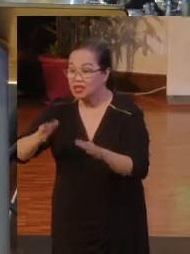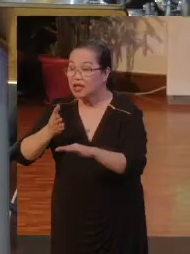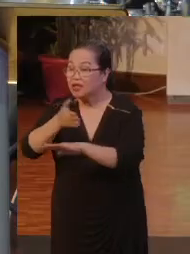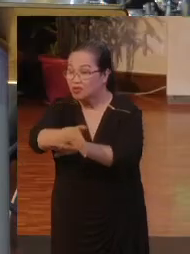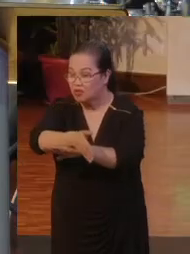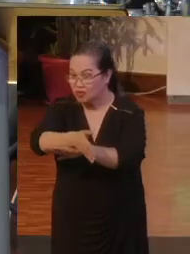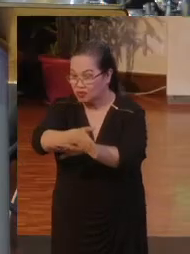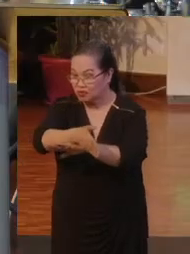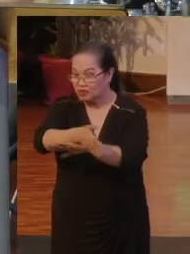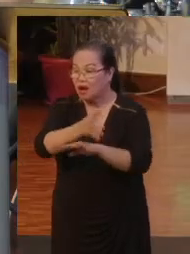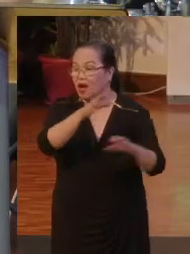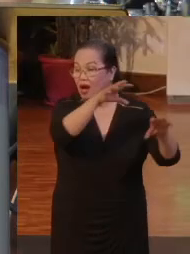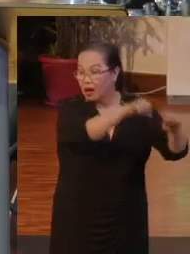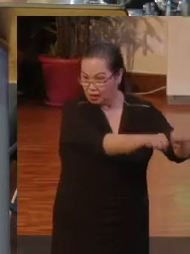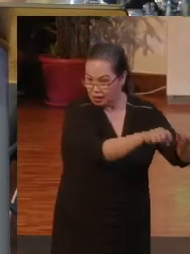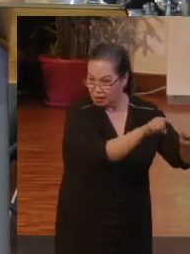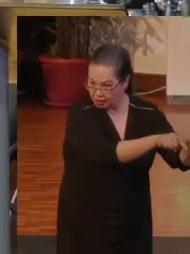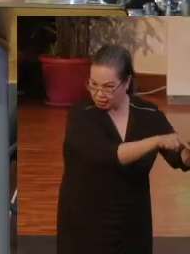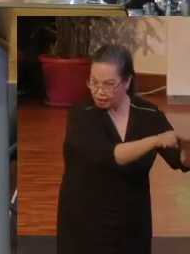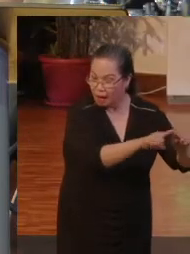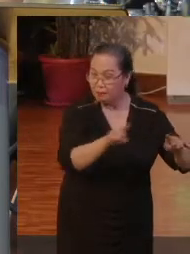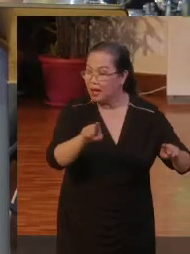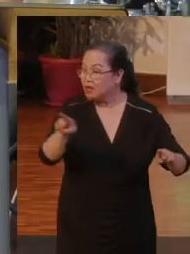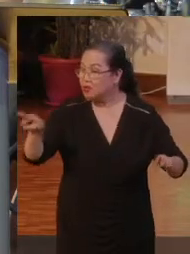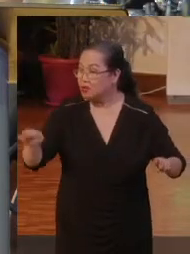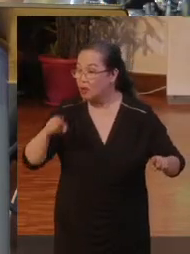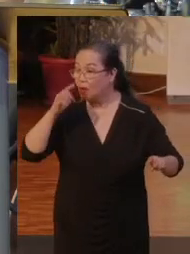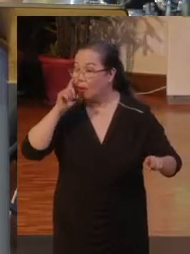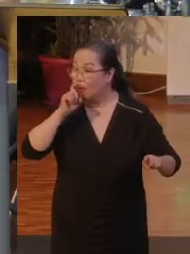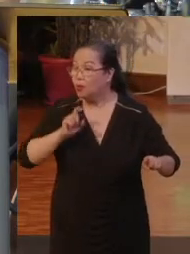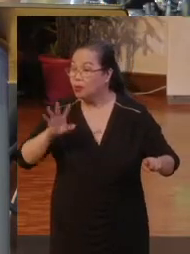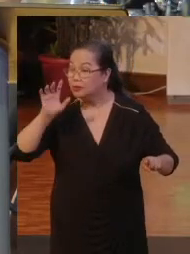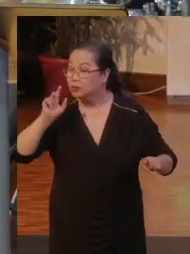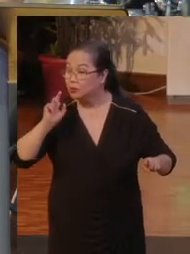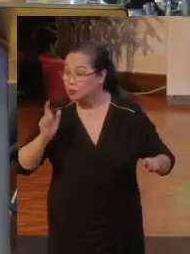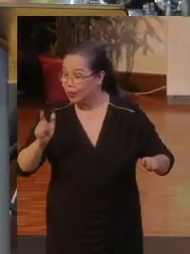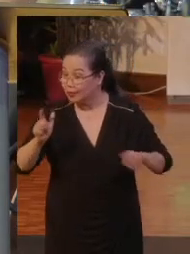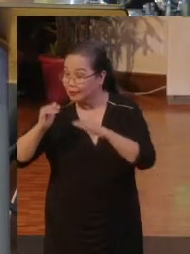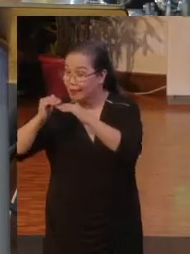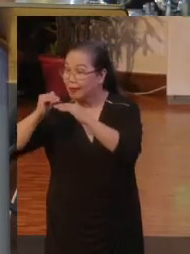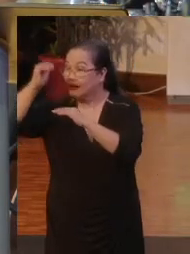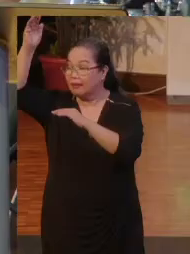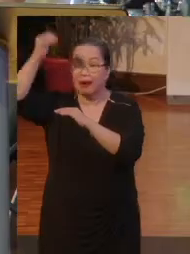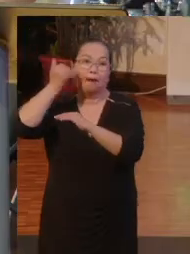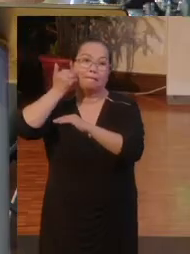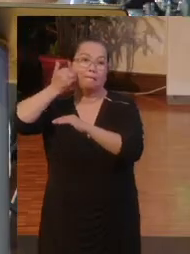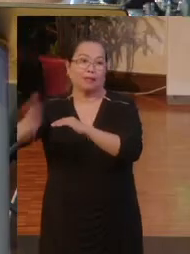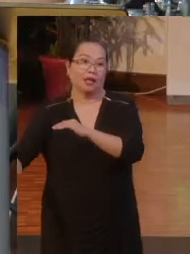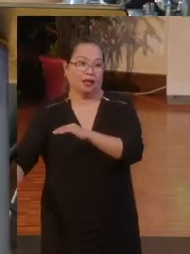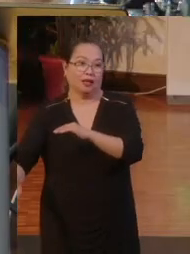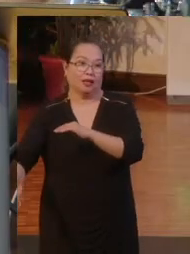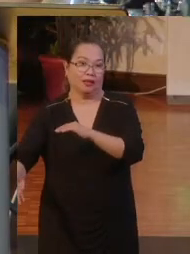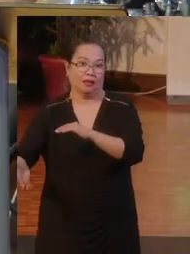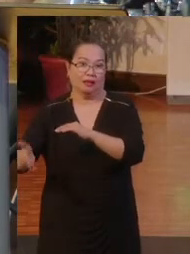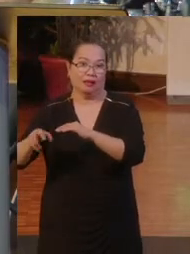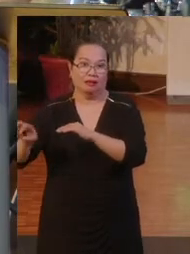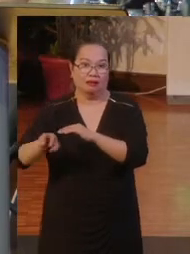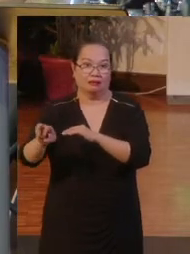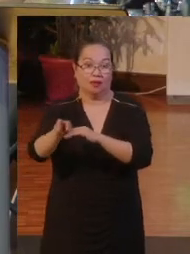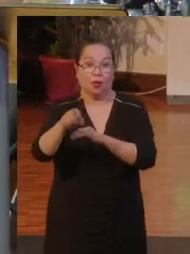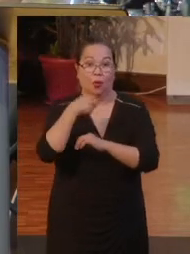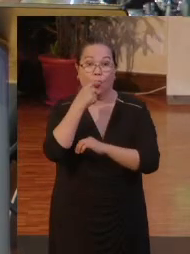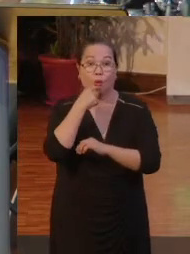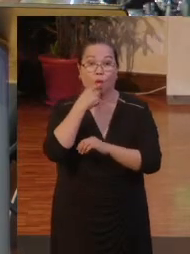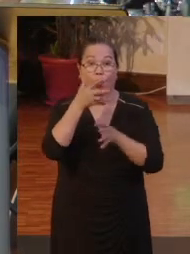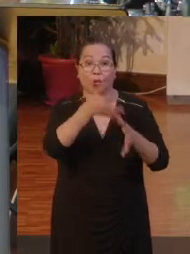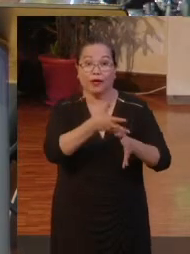Kayo hindi. So ang lahat ng 20 years old and up, namatay sa wilderness. Sino lang natira?